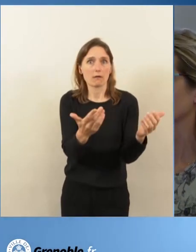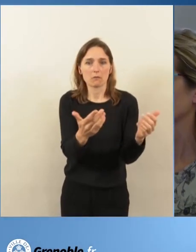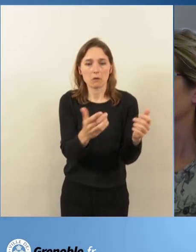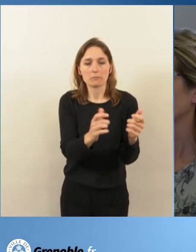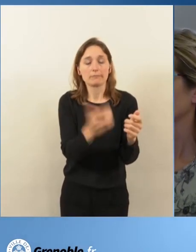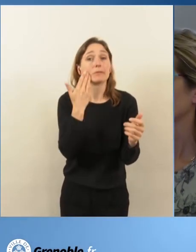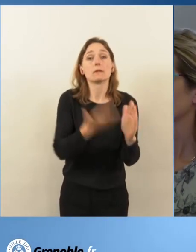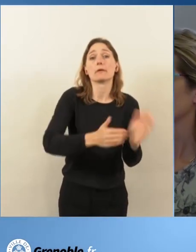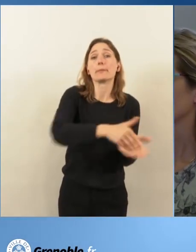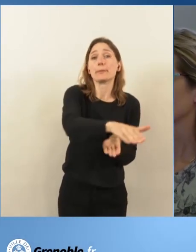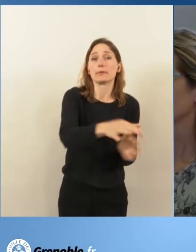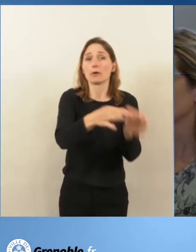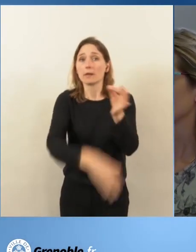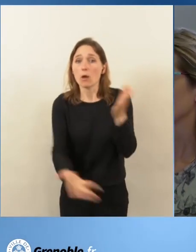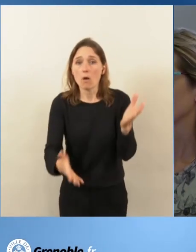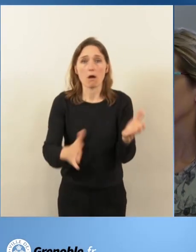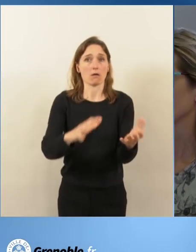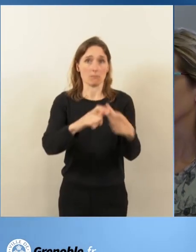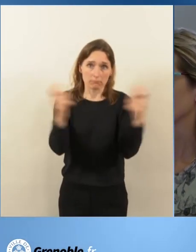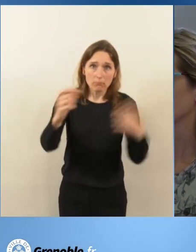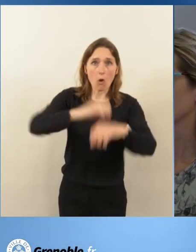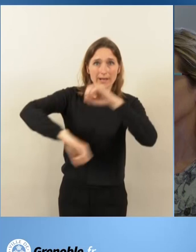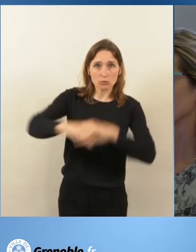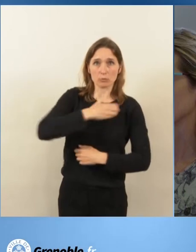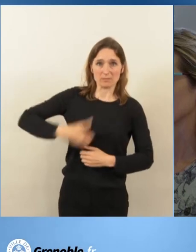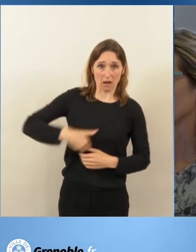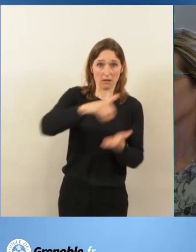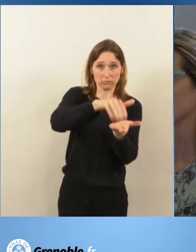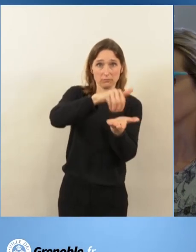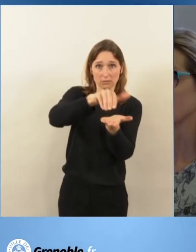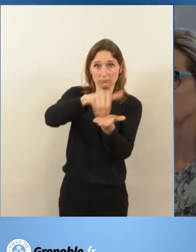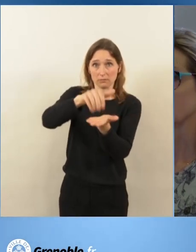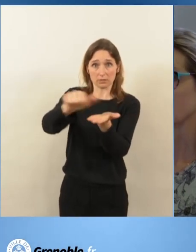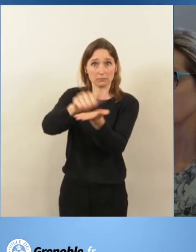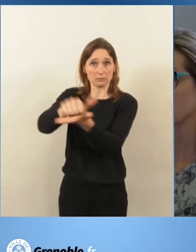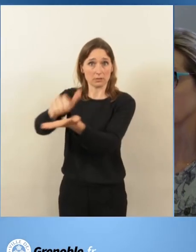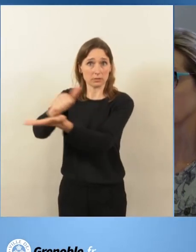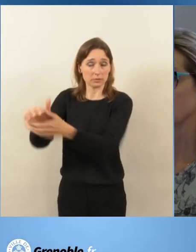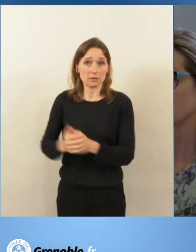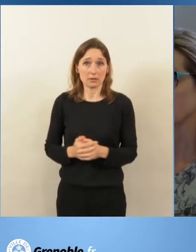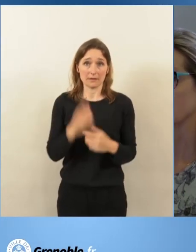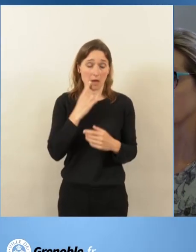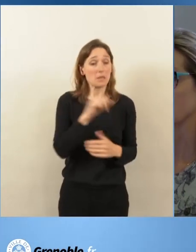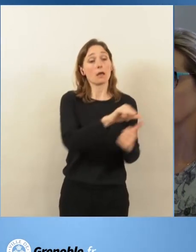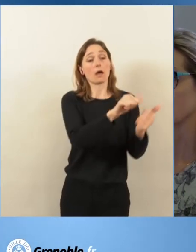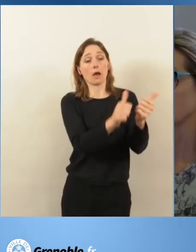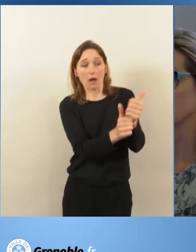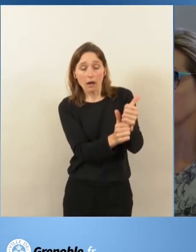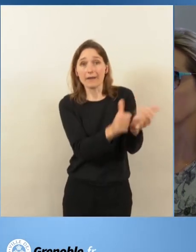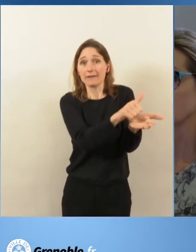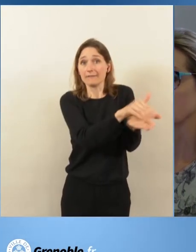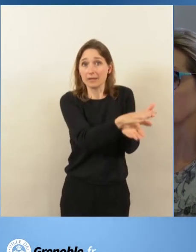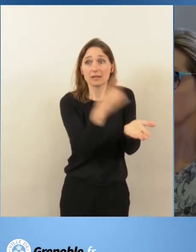délibéré à la fin du conseil pour exclure les conseiller exclus de la majorité de toute représentation